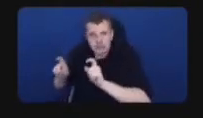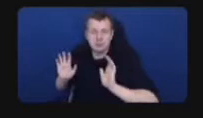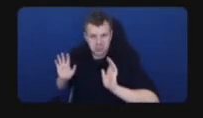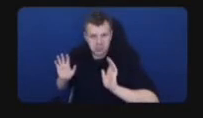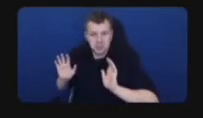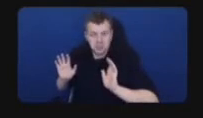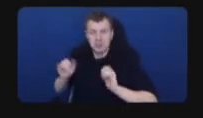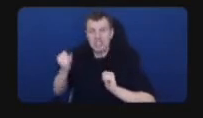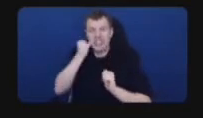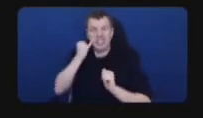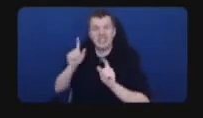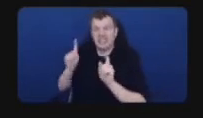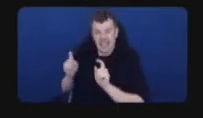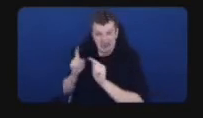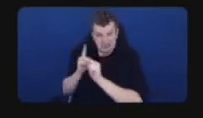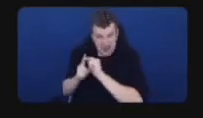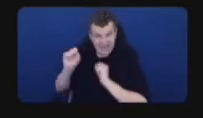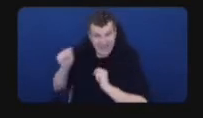免